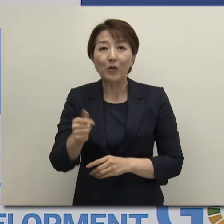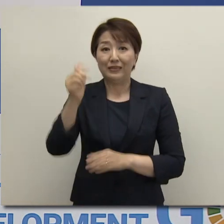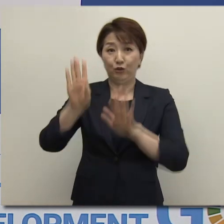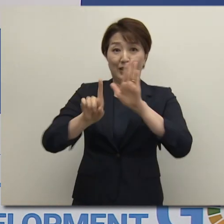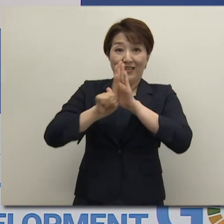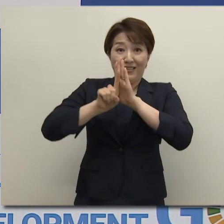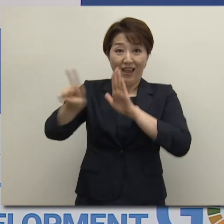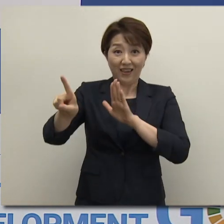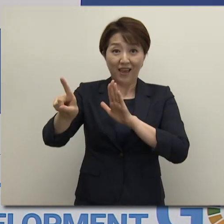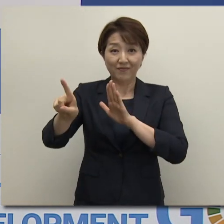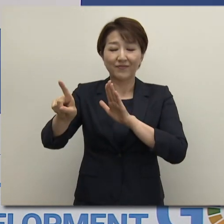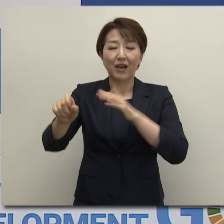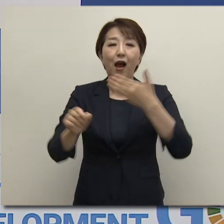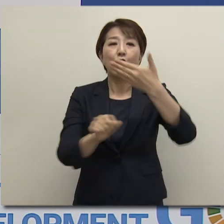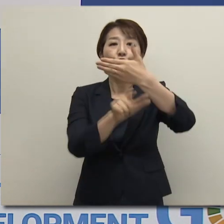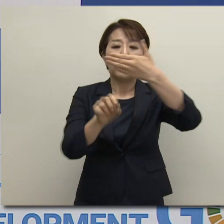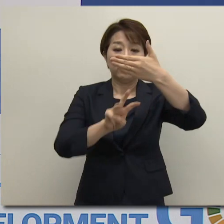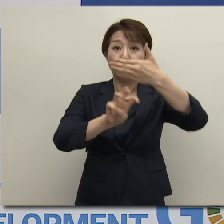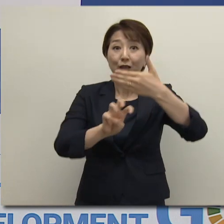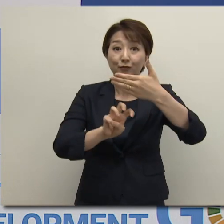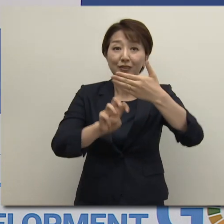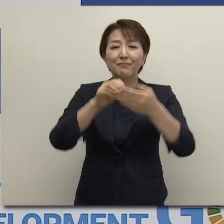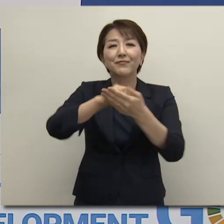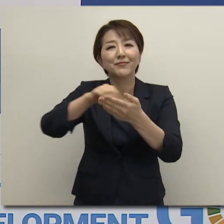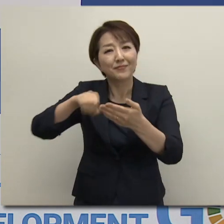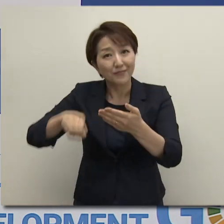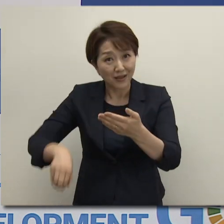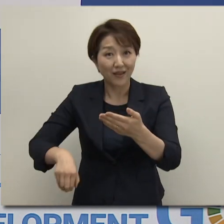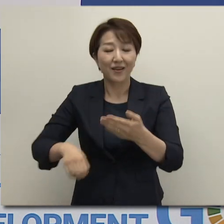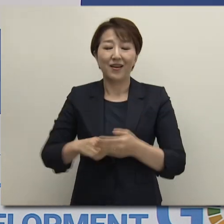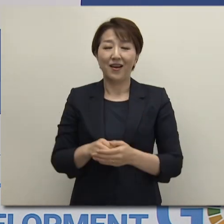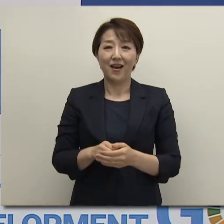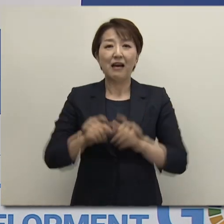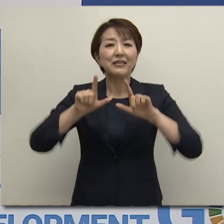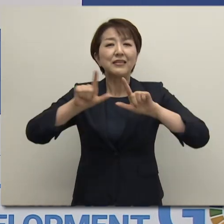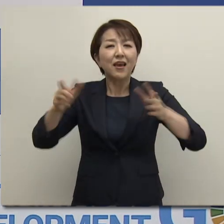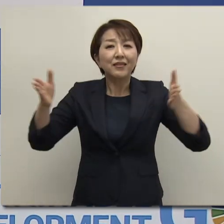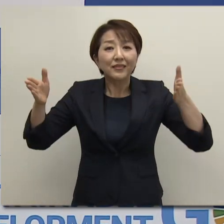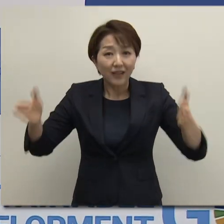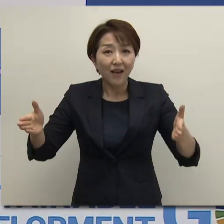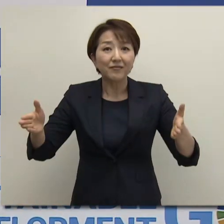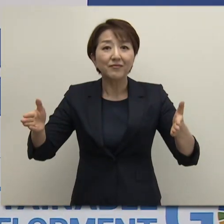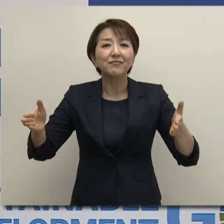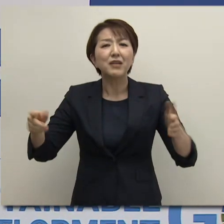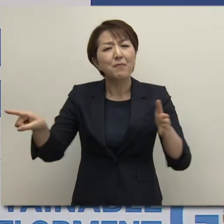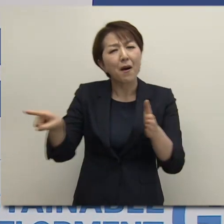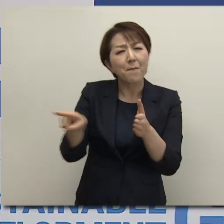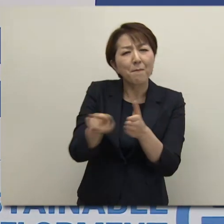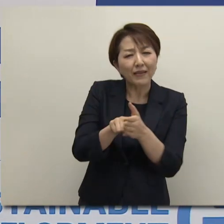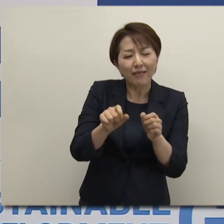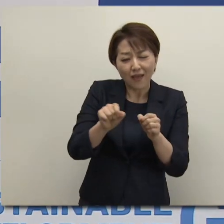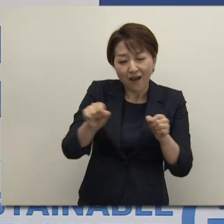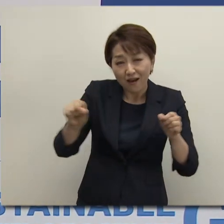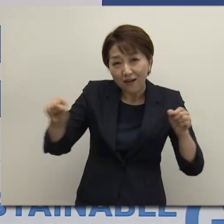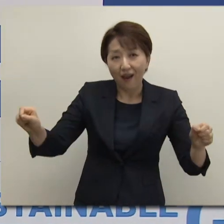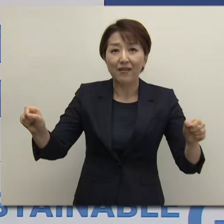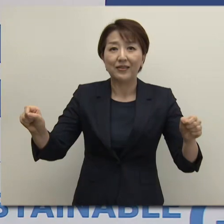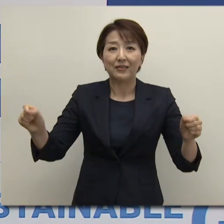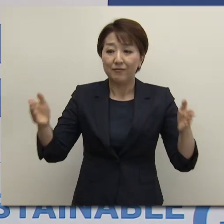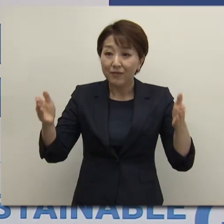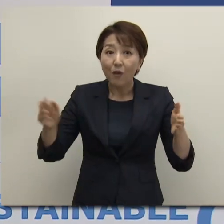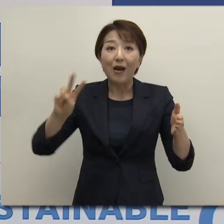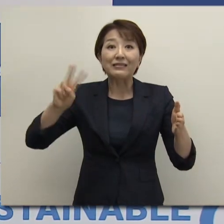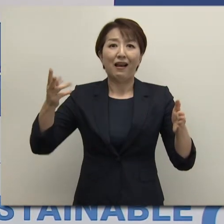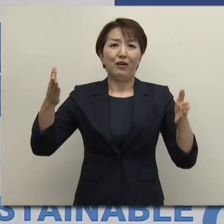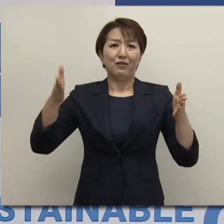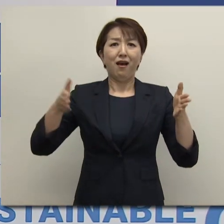9月30日に解除となりました宣言の期間はこれまでで最長となる2ヶ月半